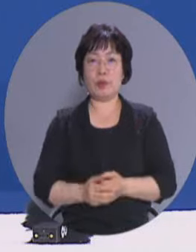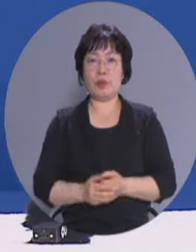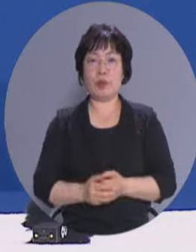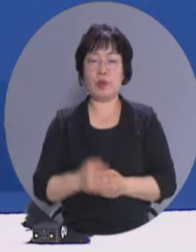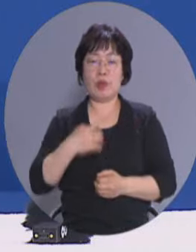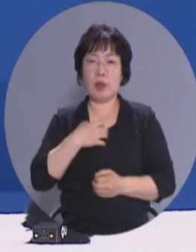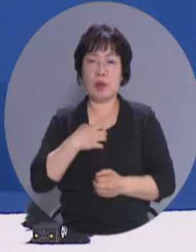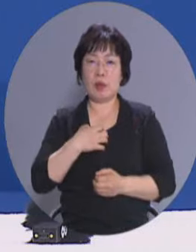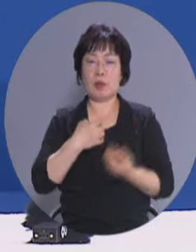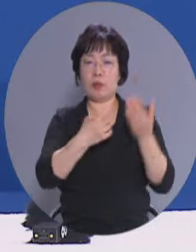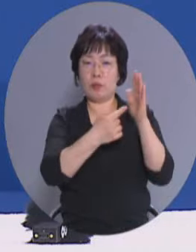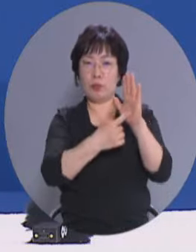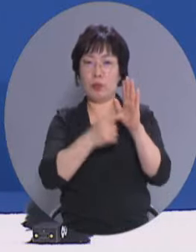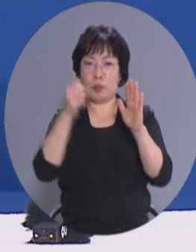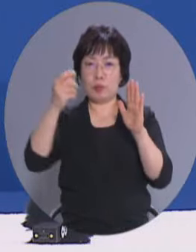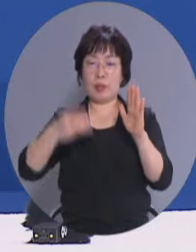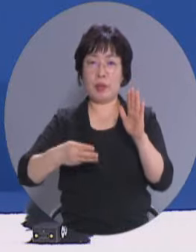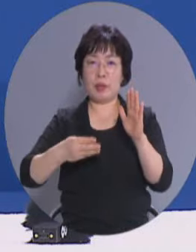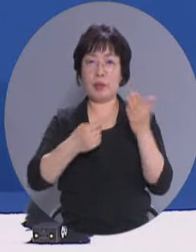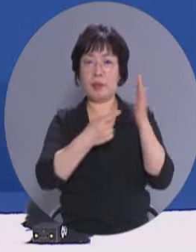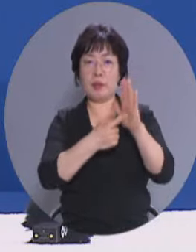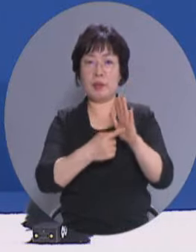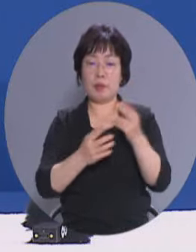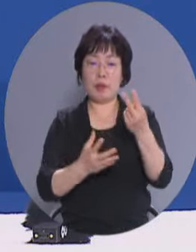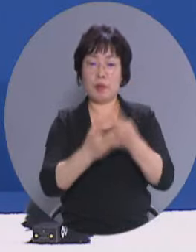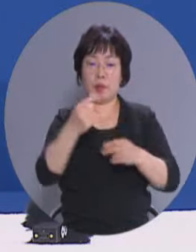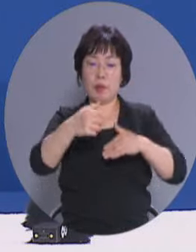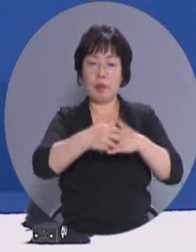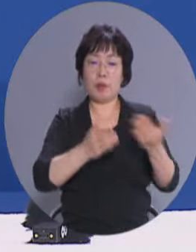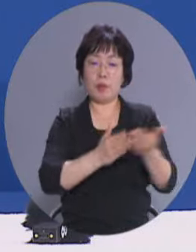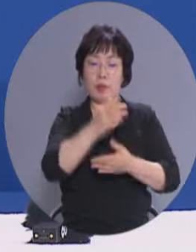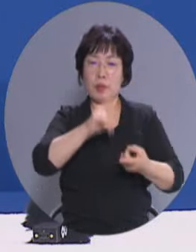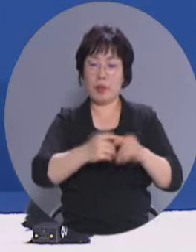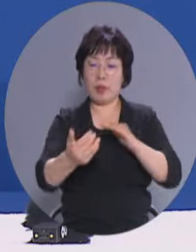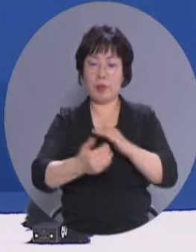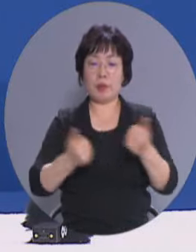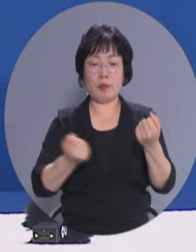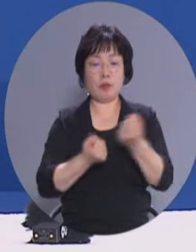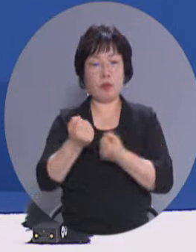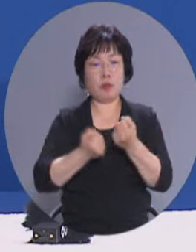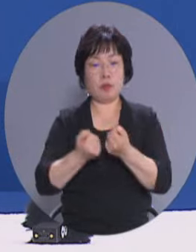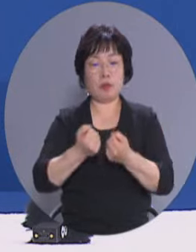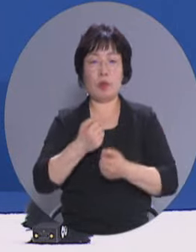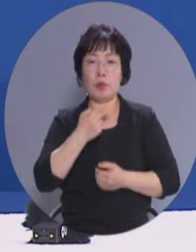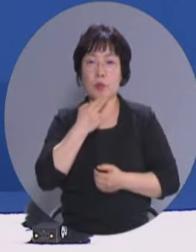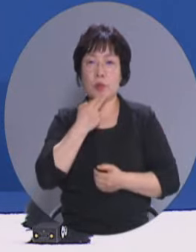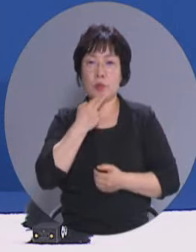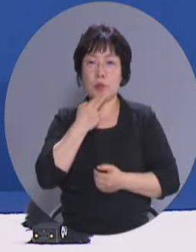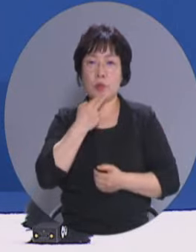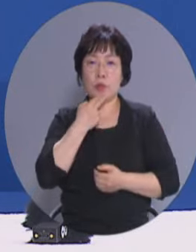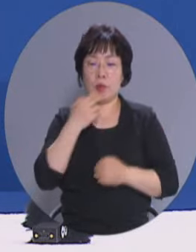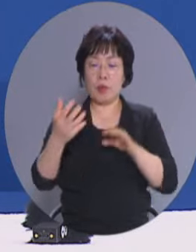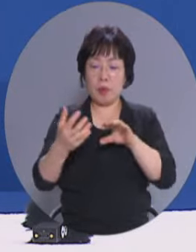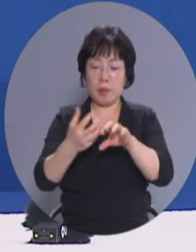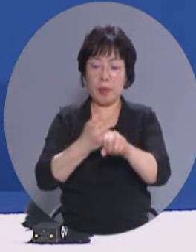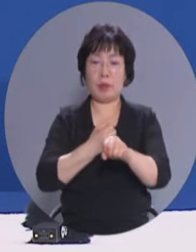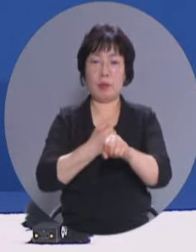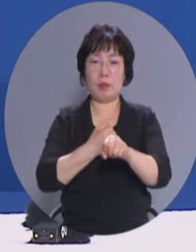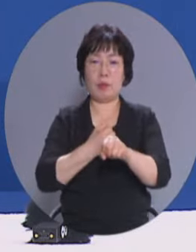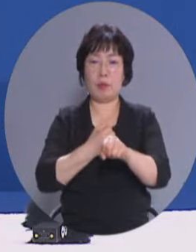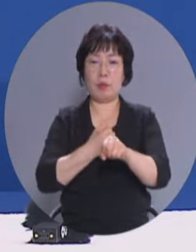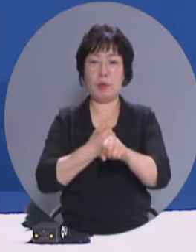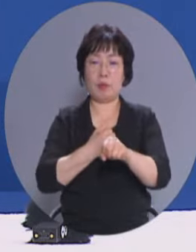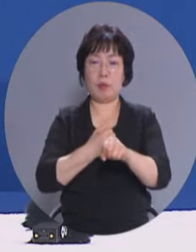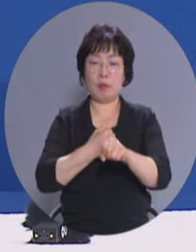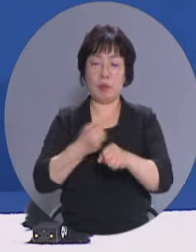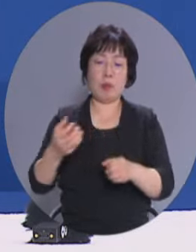우려를 많이 표했습니다. 그래서 저는 이제 아까 통합의대에 대해서는 사전에 충분한 설명이 들었던 건 아니고 그때 바로 가서